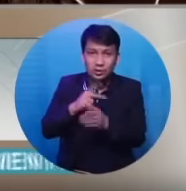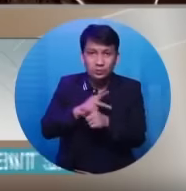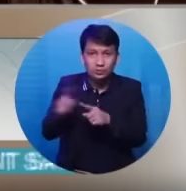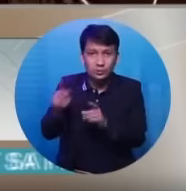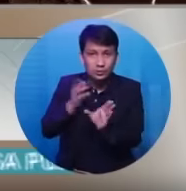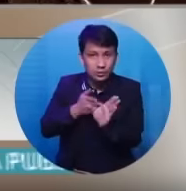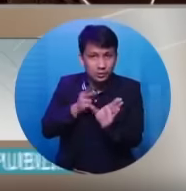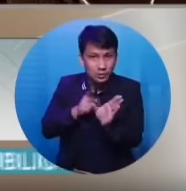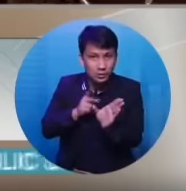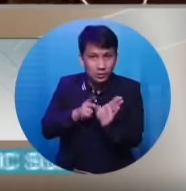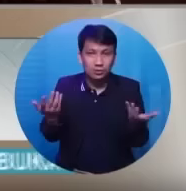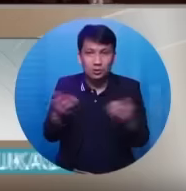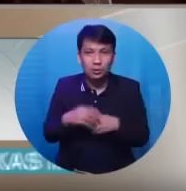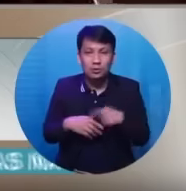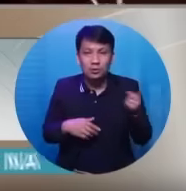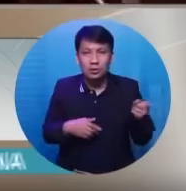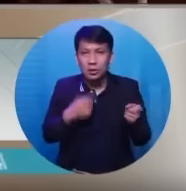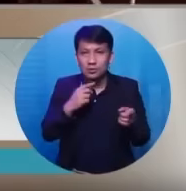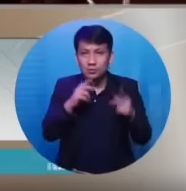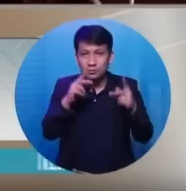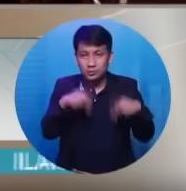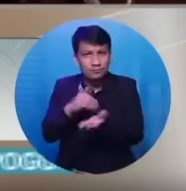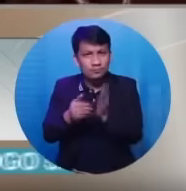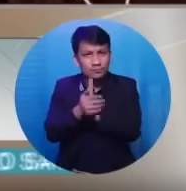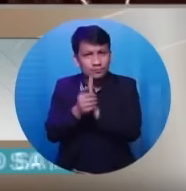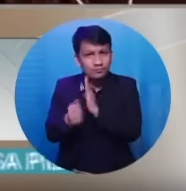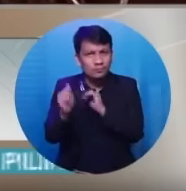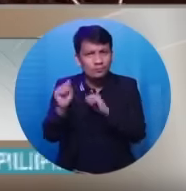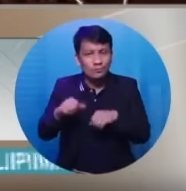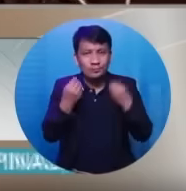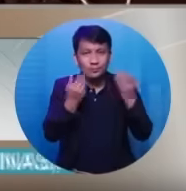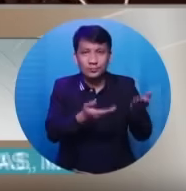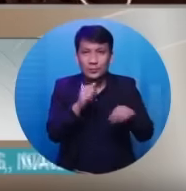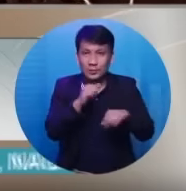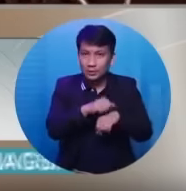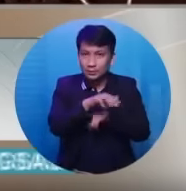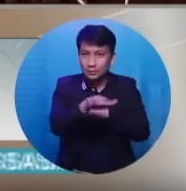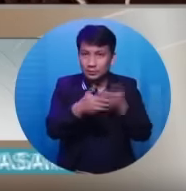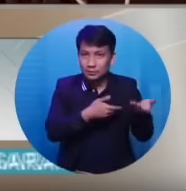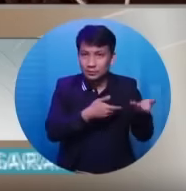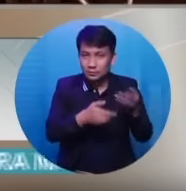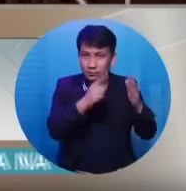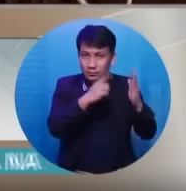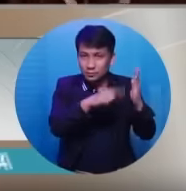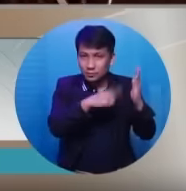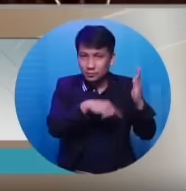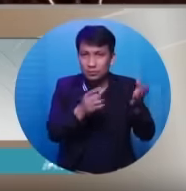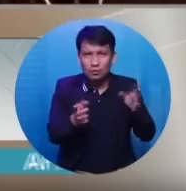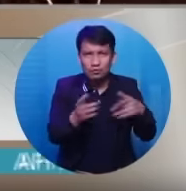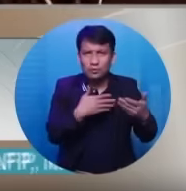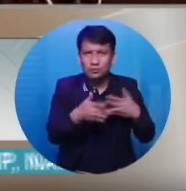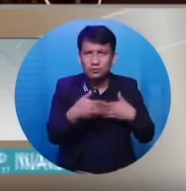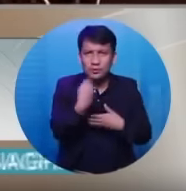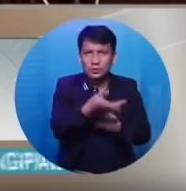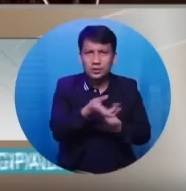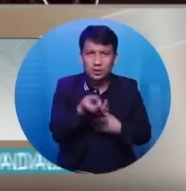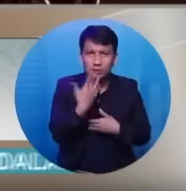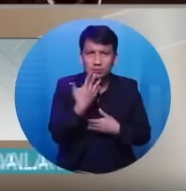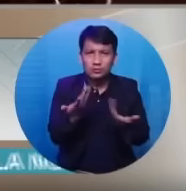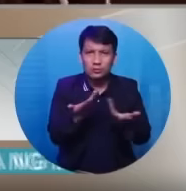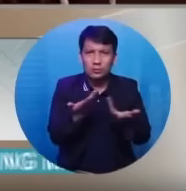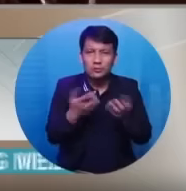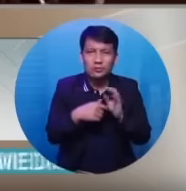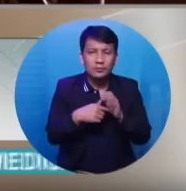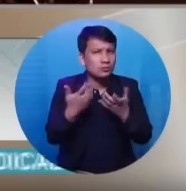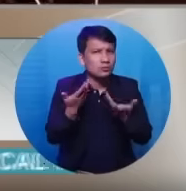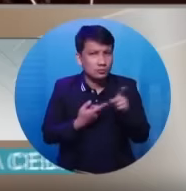professional healthcare person na magbibigay sa inyo advice o magsusuri sa inyo, magbigay sa inyo ng gamot, kung anong pa man, sir, para gumanda-ganda po yung